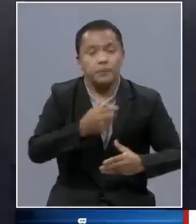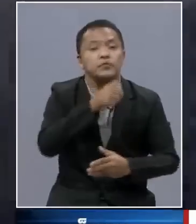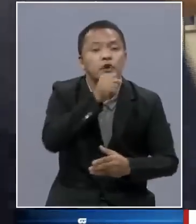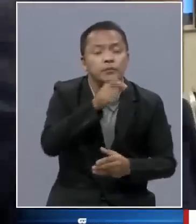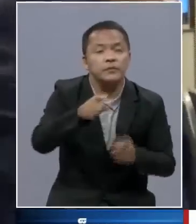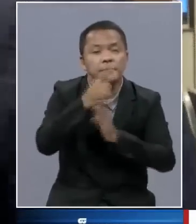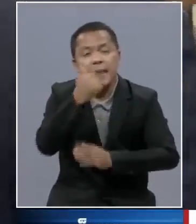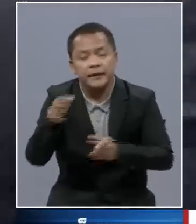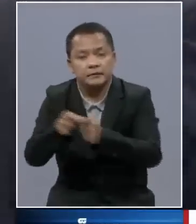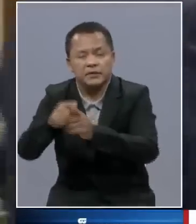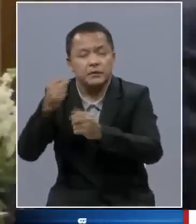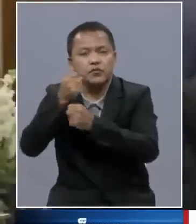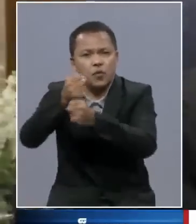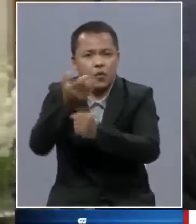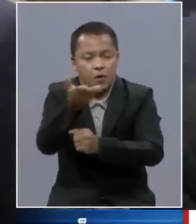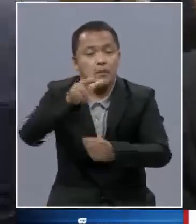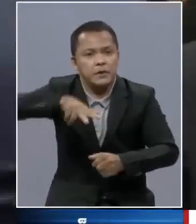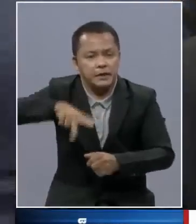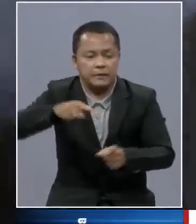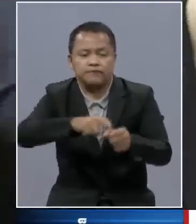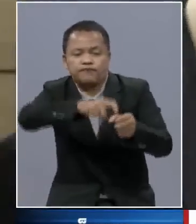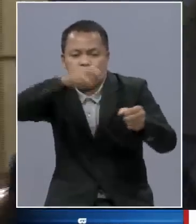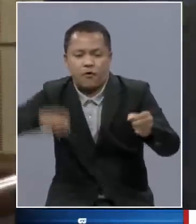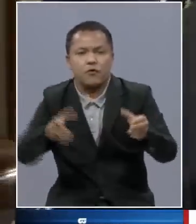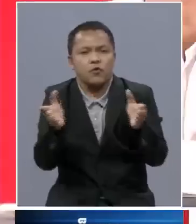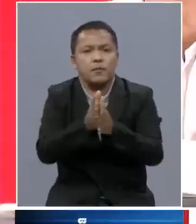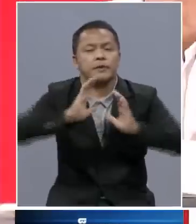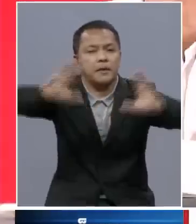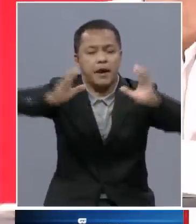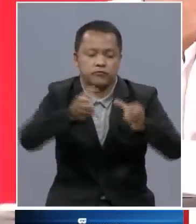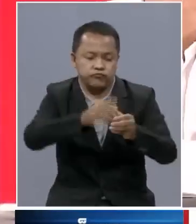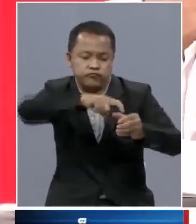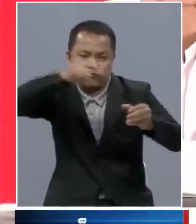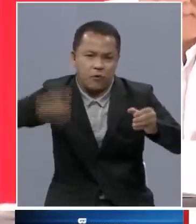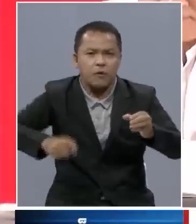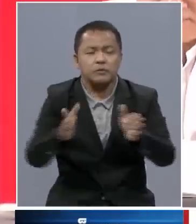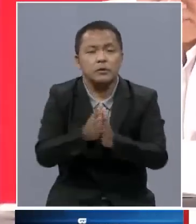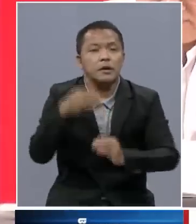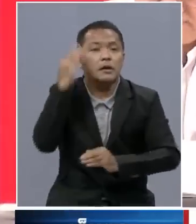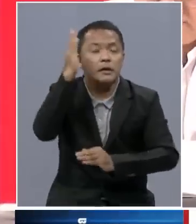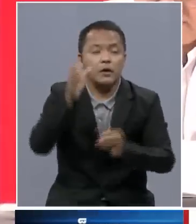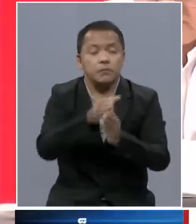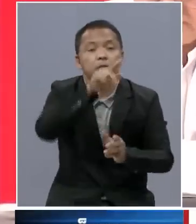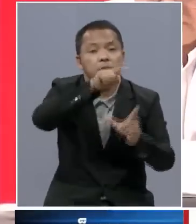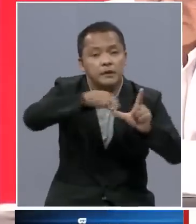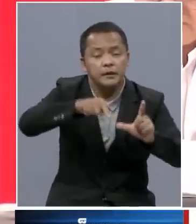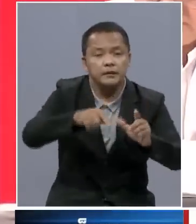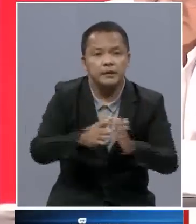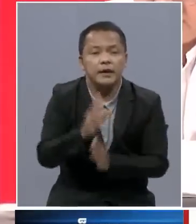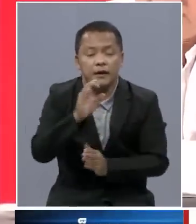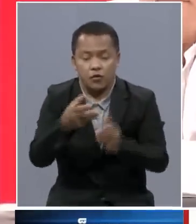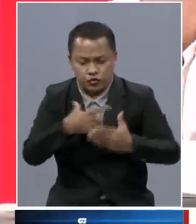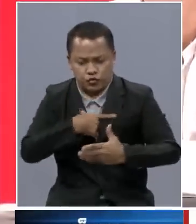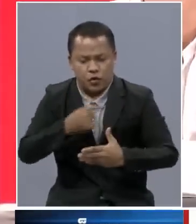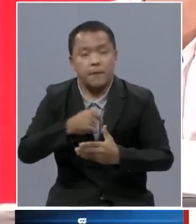นะคะที่เขาเตรียมออกมาเรียกร้องให้พรรคเพื่อไทยถอนตัวจากการเป็นพรรคร่วมรัฐบาลที่นำโดยพรรคก้าวไกลค่ะ FC เพื่อไ